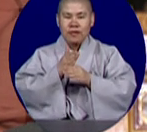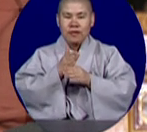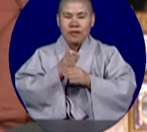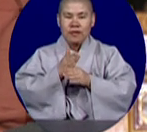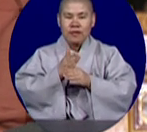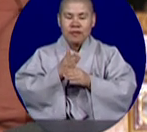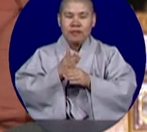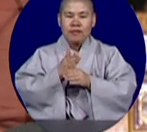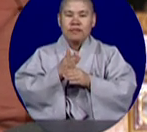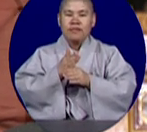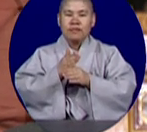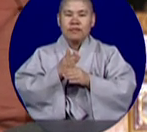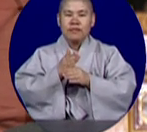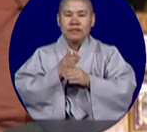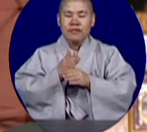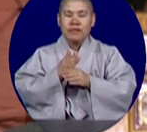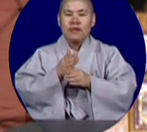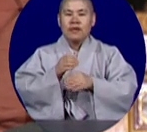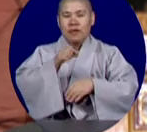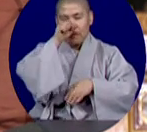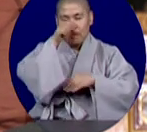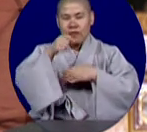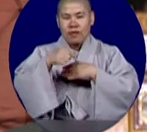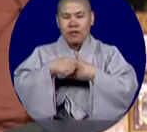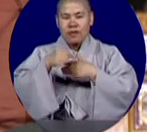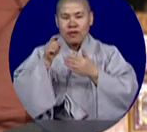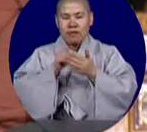선심이 11가지가 있는데, 선십일.